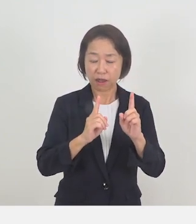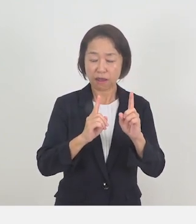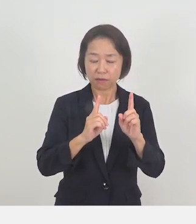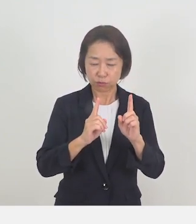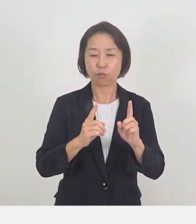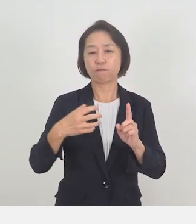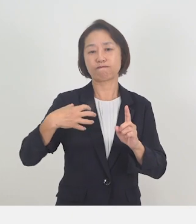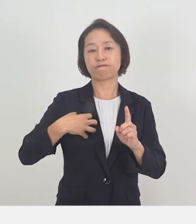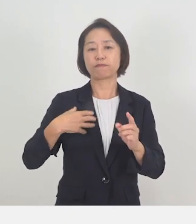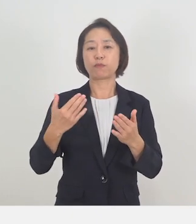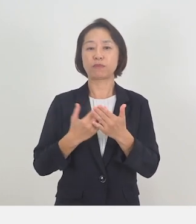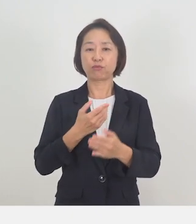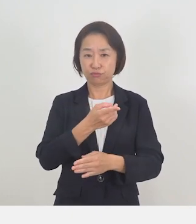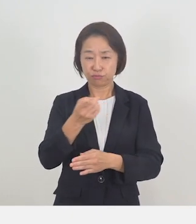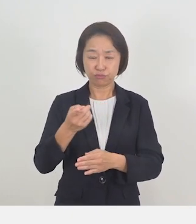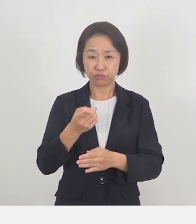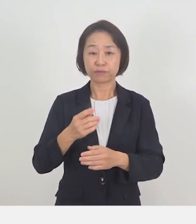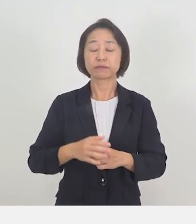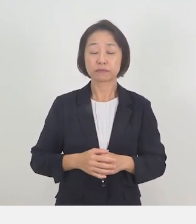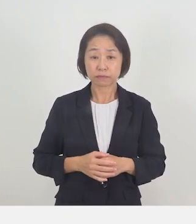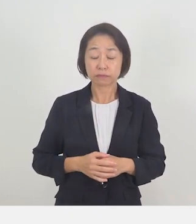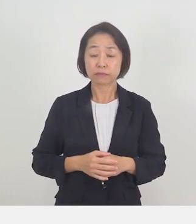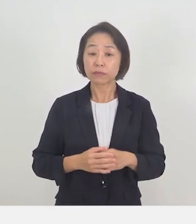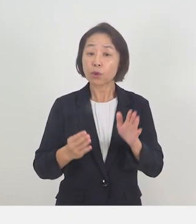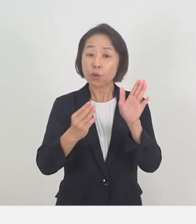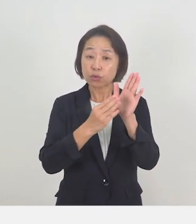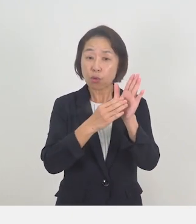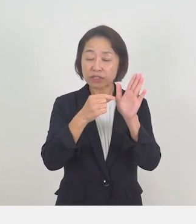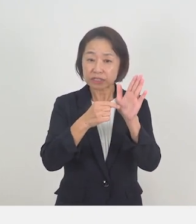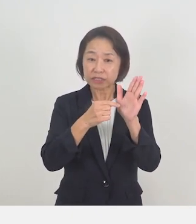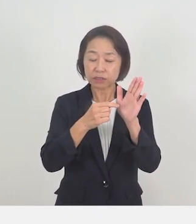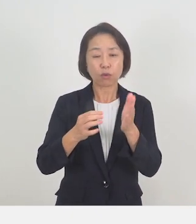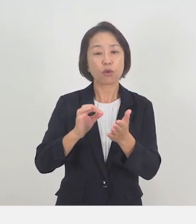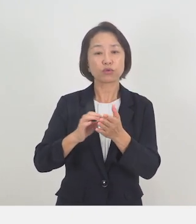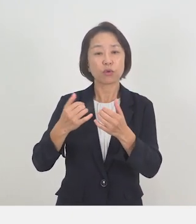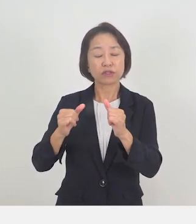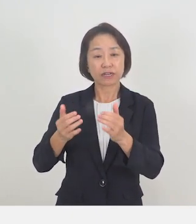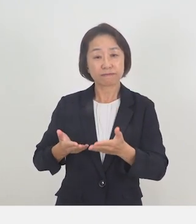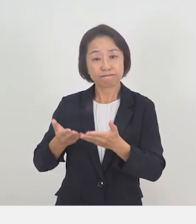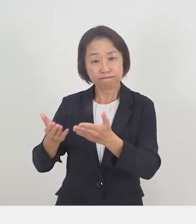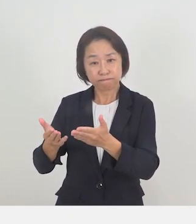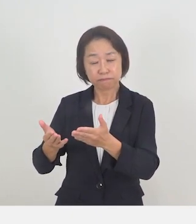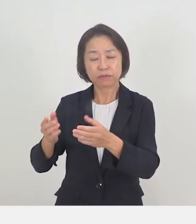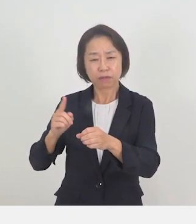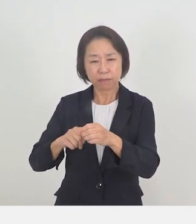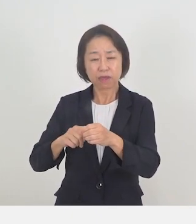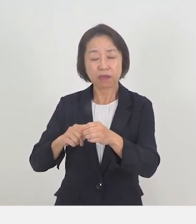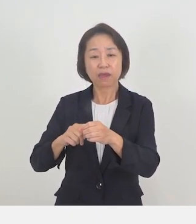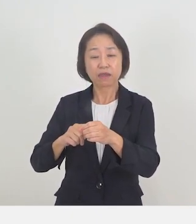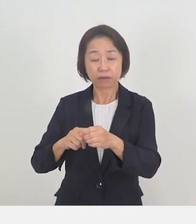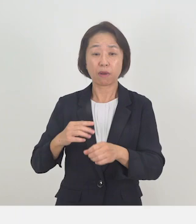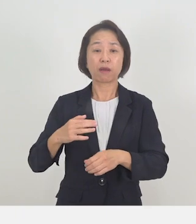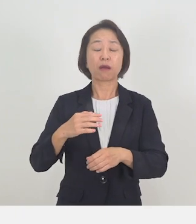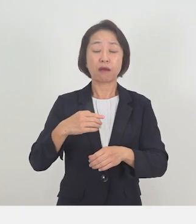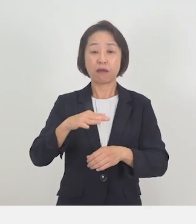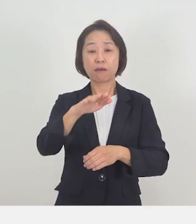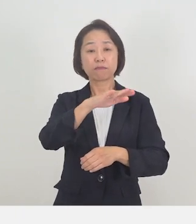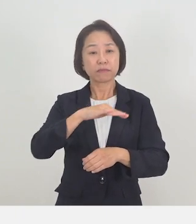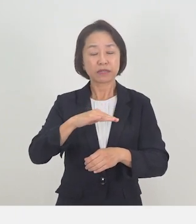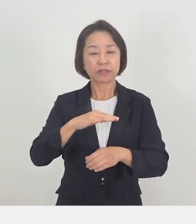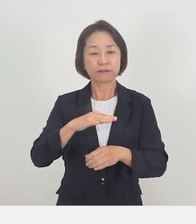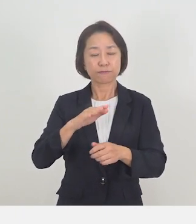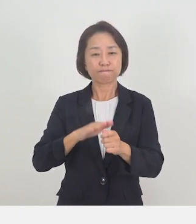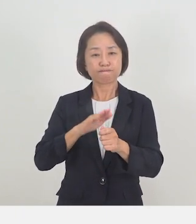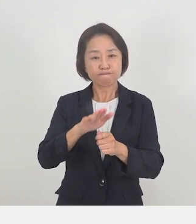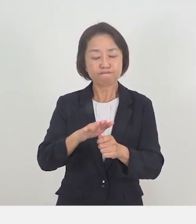ことになります省性能の表示を消費者に届けるには多くの場合中事業者の関与が必要と